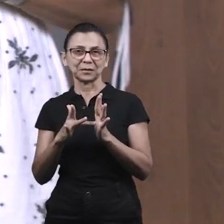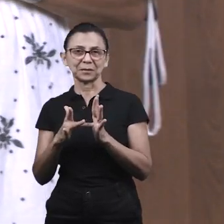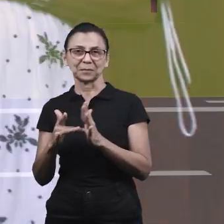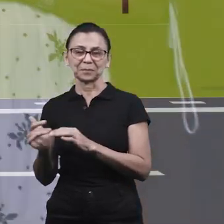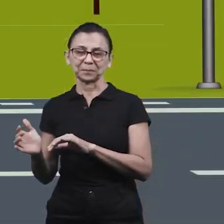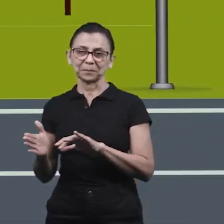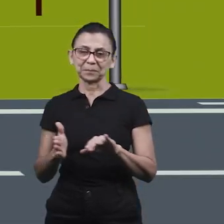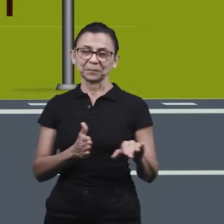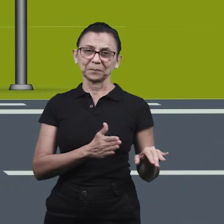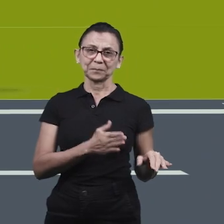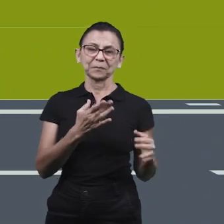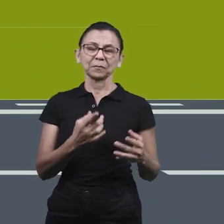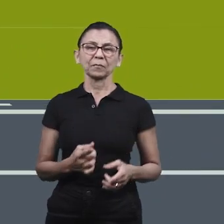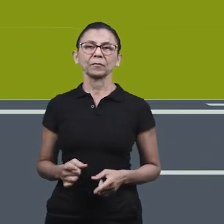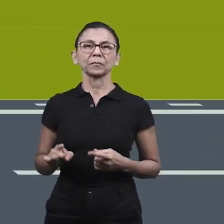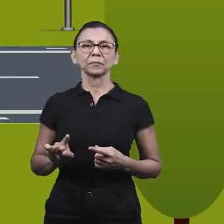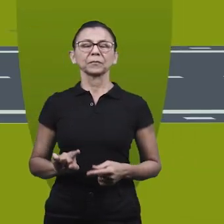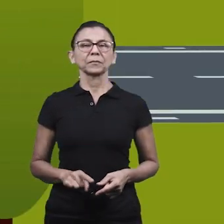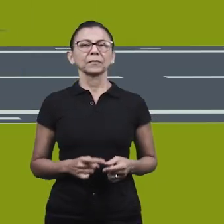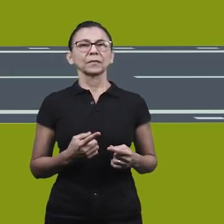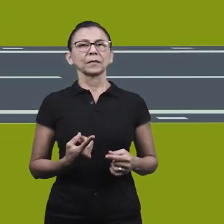Jesus.